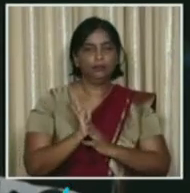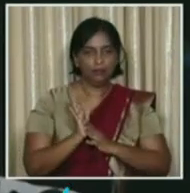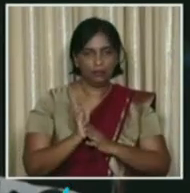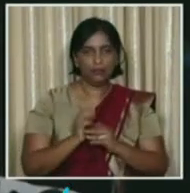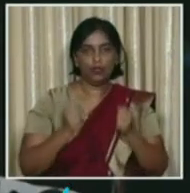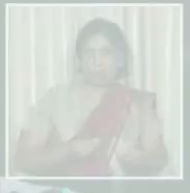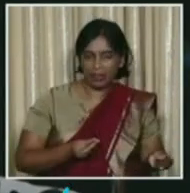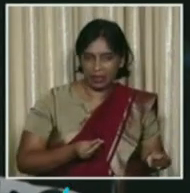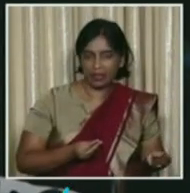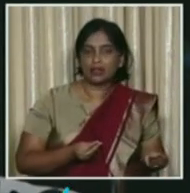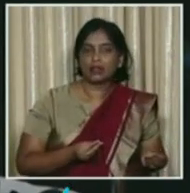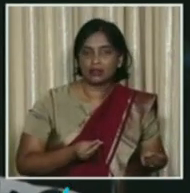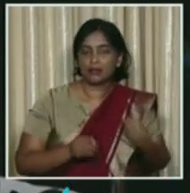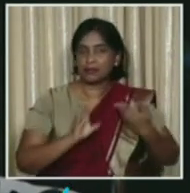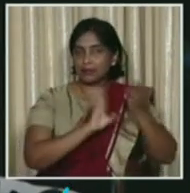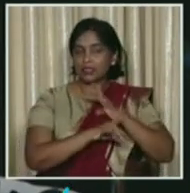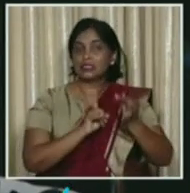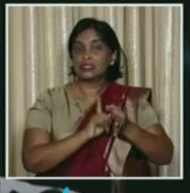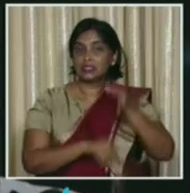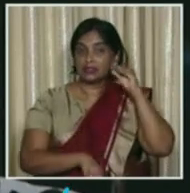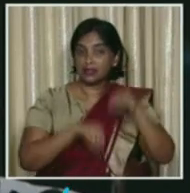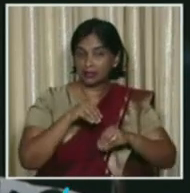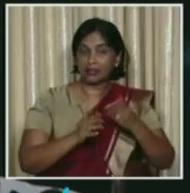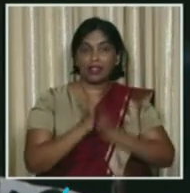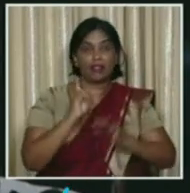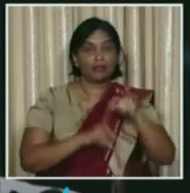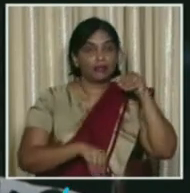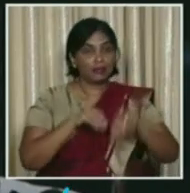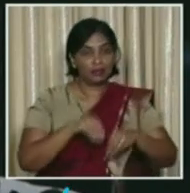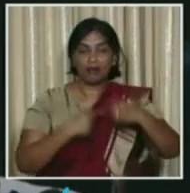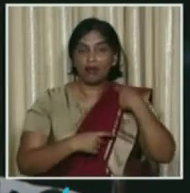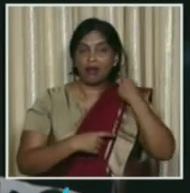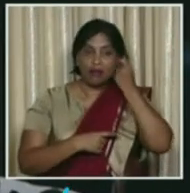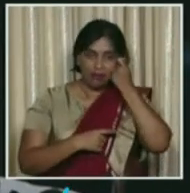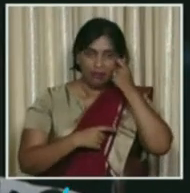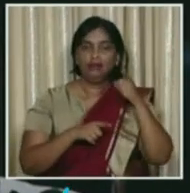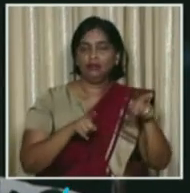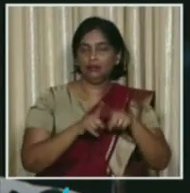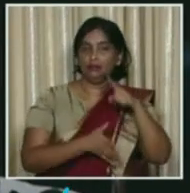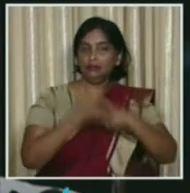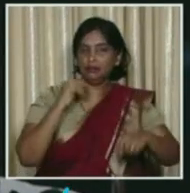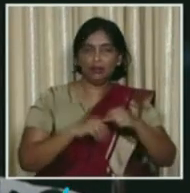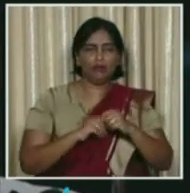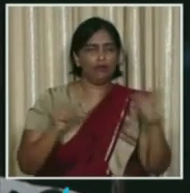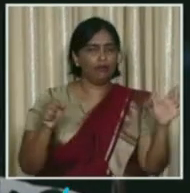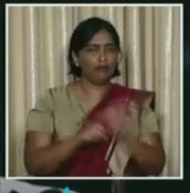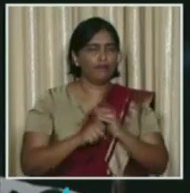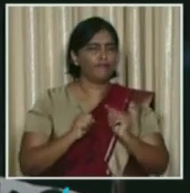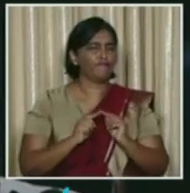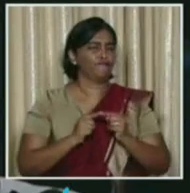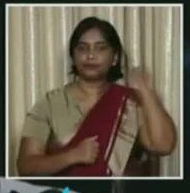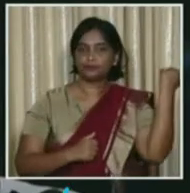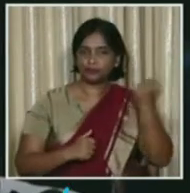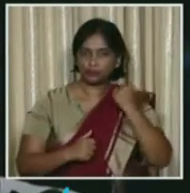පුටුව ආසන්නයේ සිට පහුගිය ජනාධිපතිවරණයේදී මහමැතිවරණේ ලබා දුන්නු ජනමතයට ඒ ජනවරමට සම්පූර්ණම පරස්පර